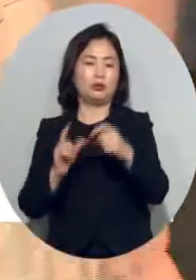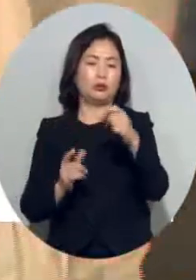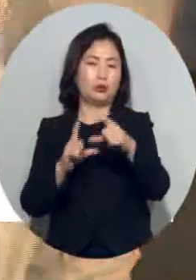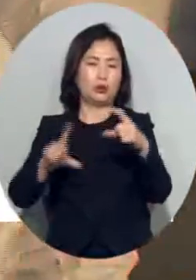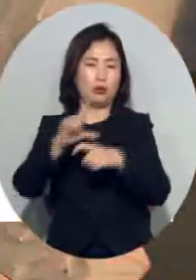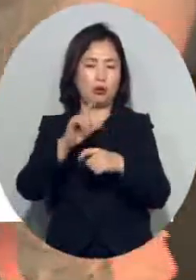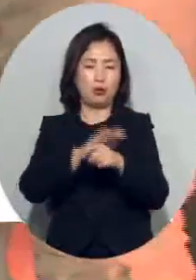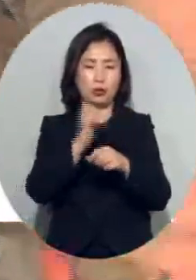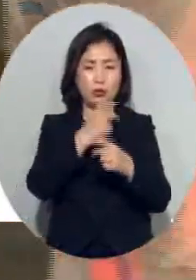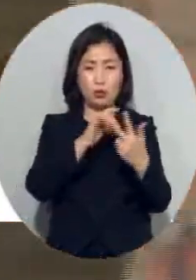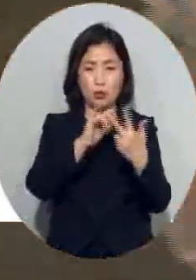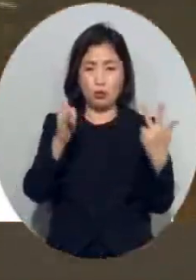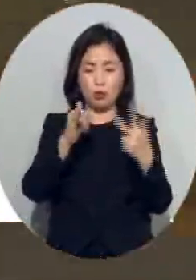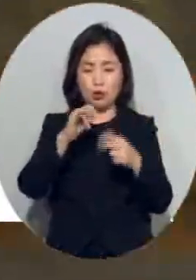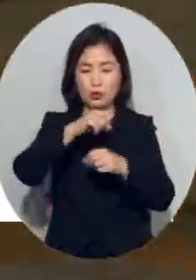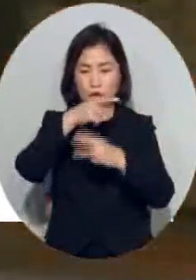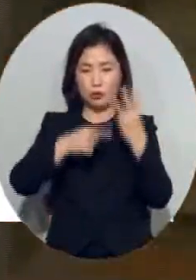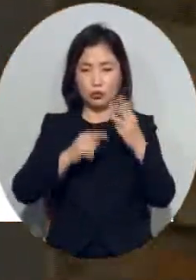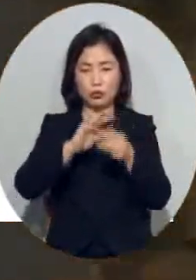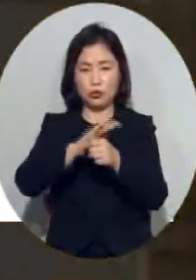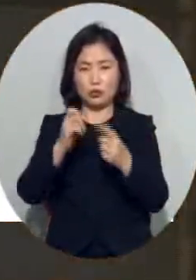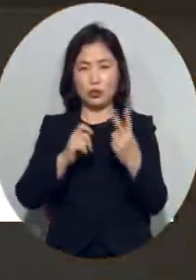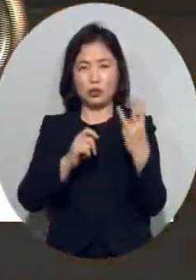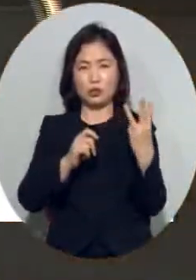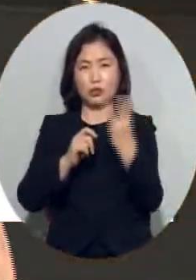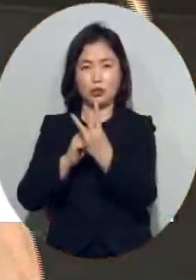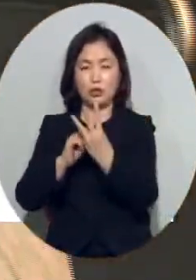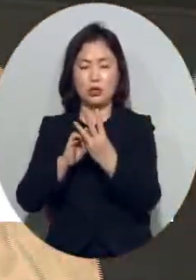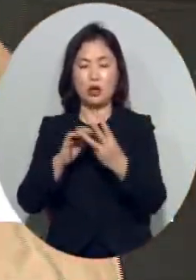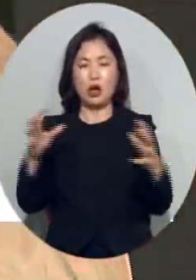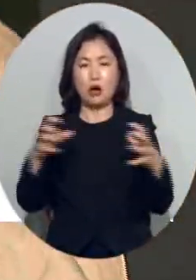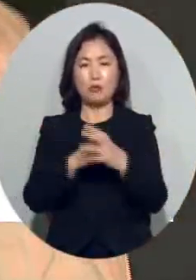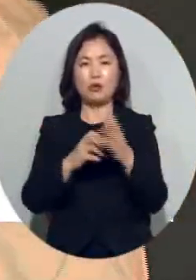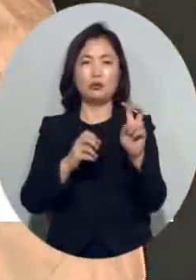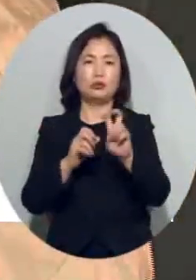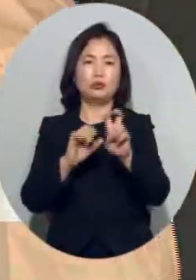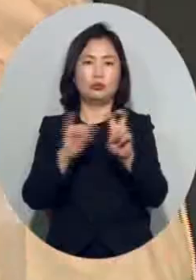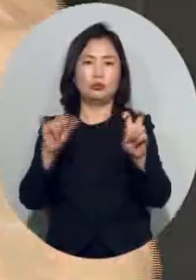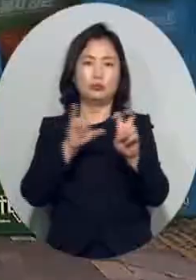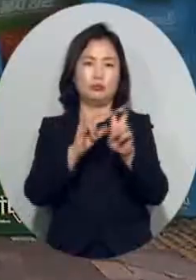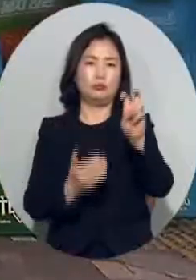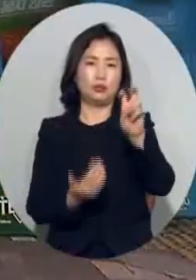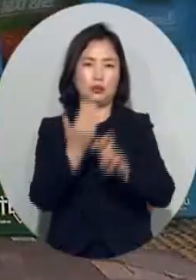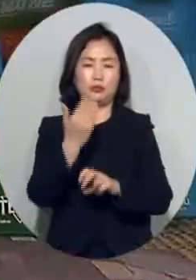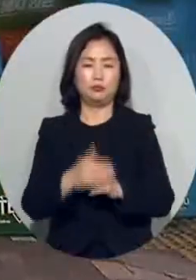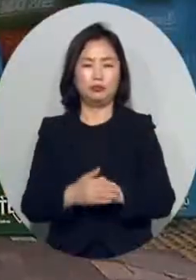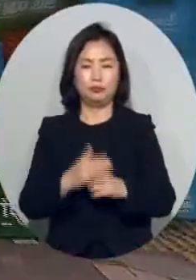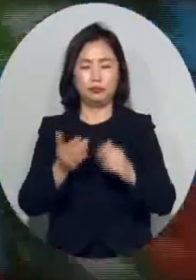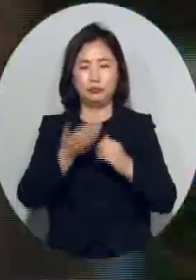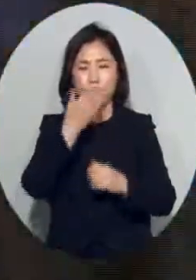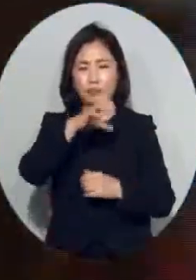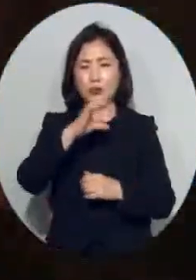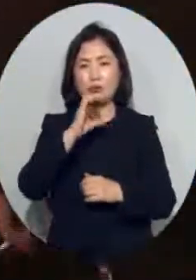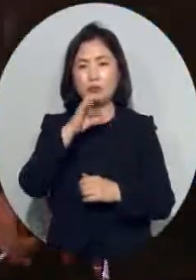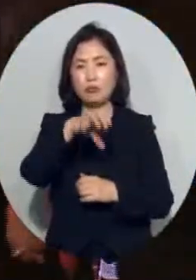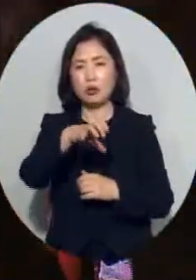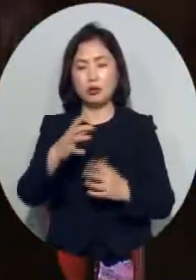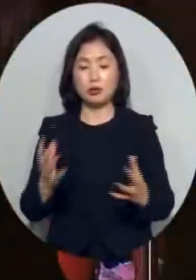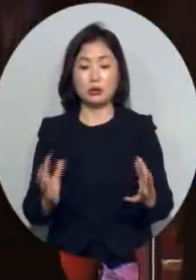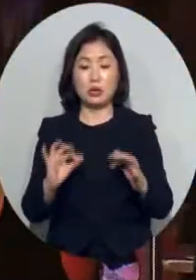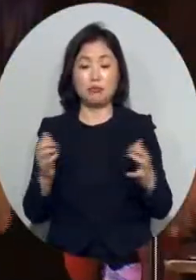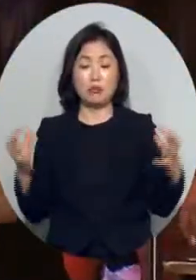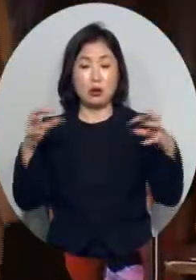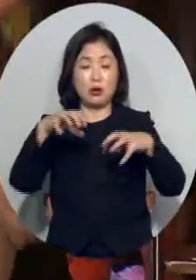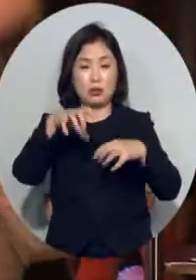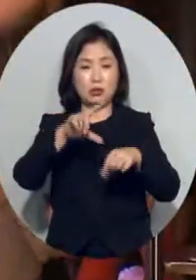경북은 칠곡 7명, 상주와 경산 각각 3명 등 20명이 추가됐습니다. 식당이나 카페 등